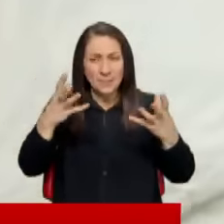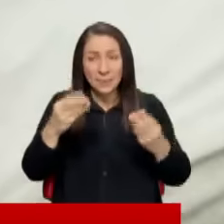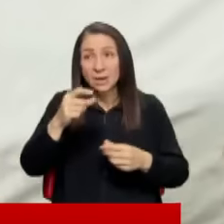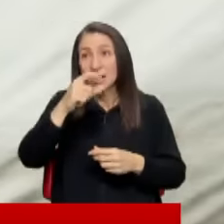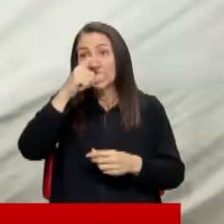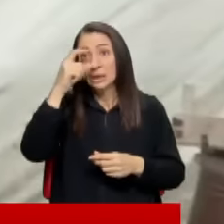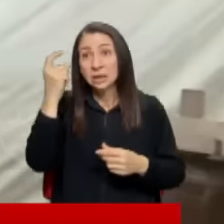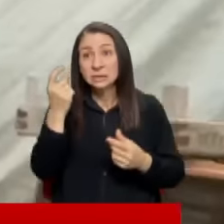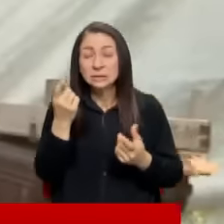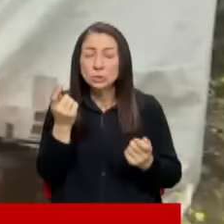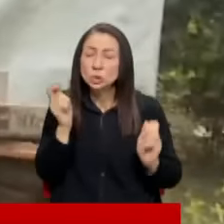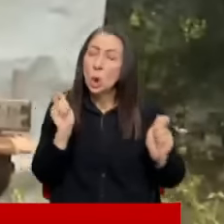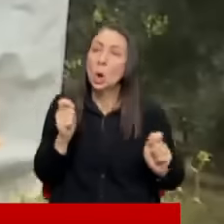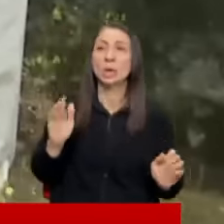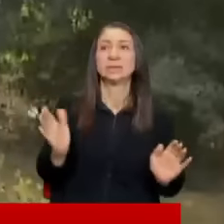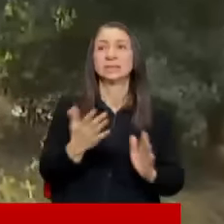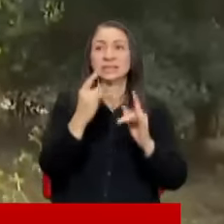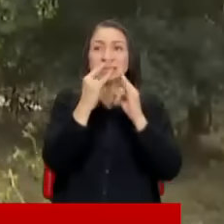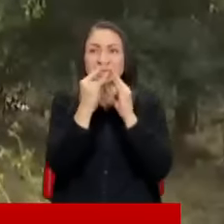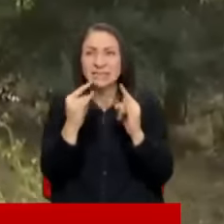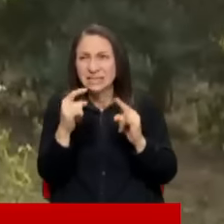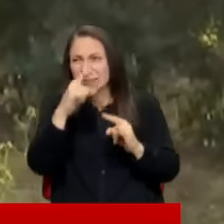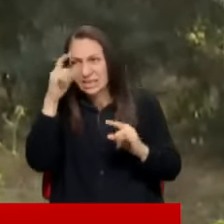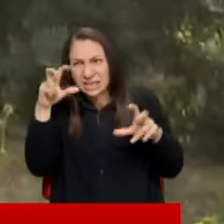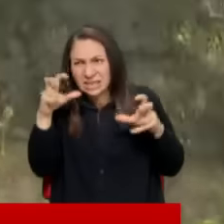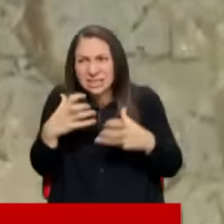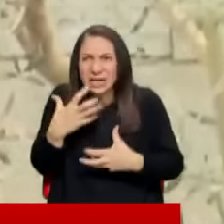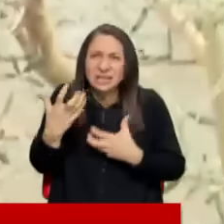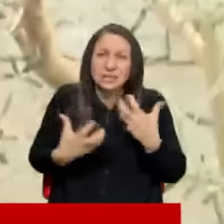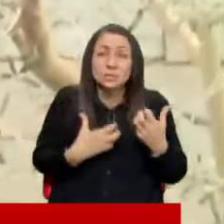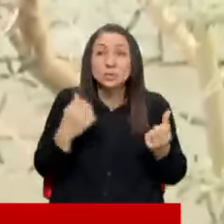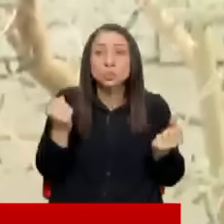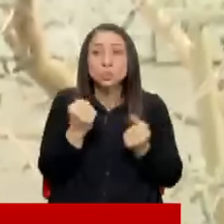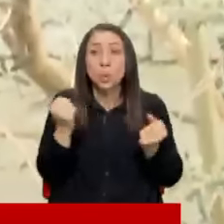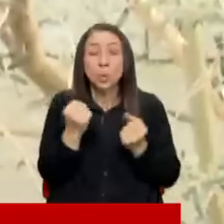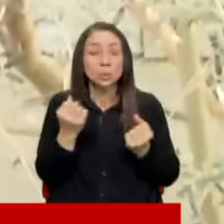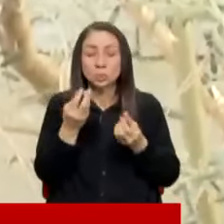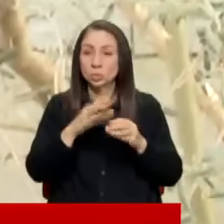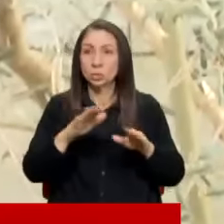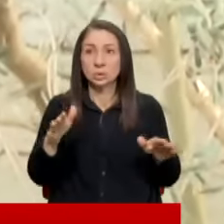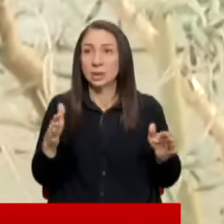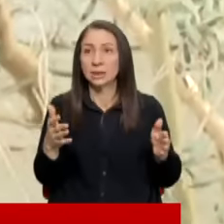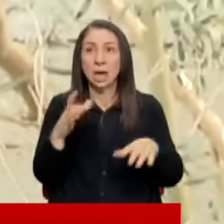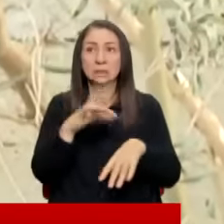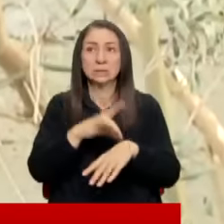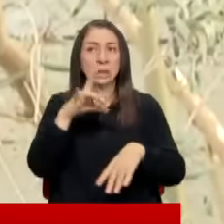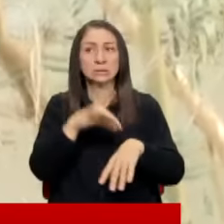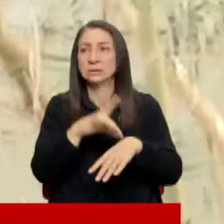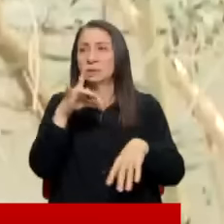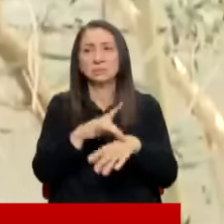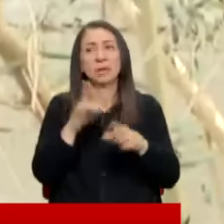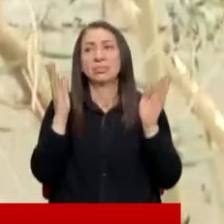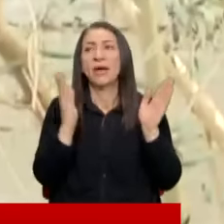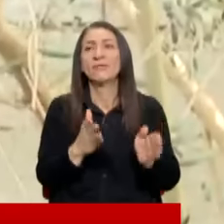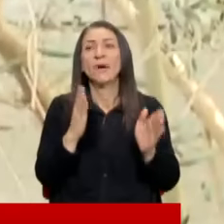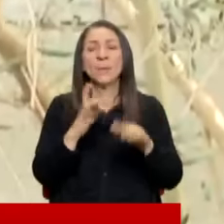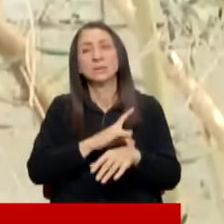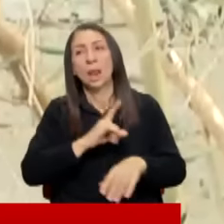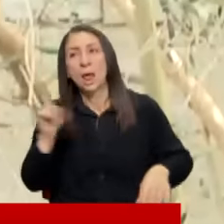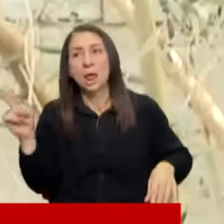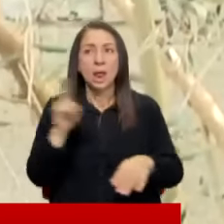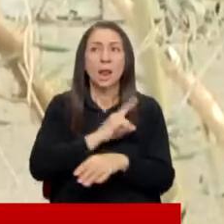zor geçirebildik çadırın altında, sıcağın altında. Soğukta zaten çocuklar hastalıklarla git gel